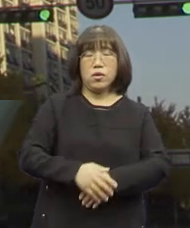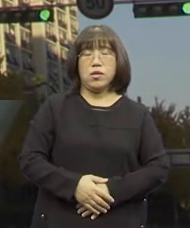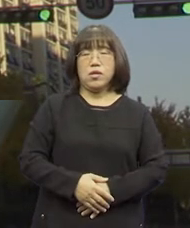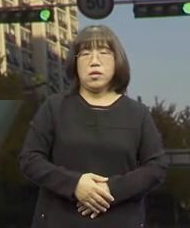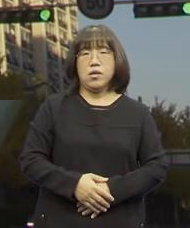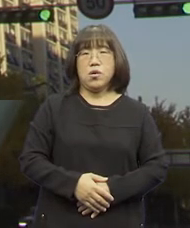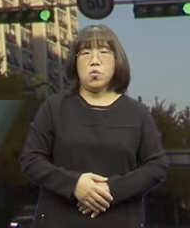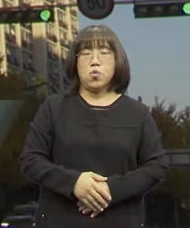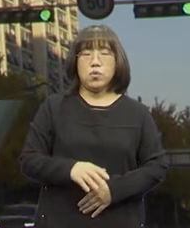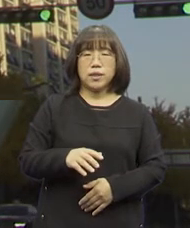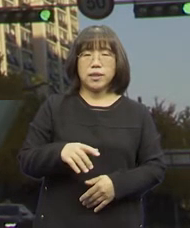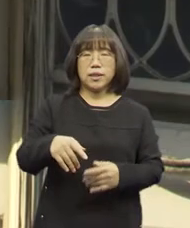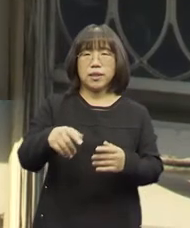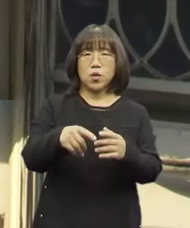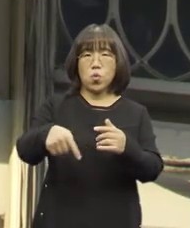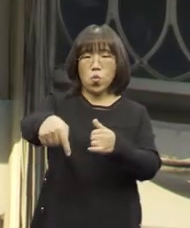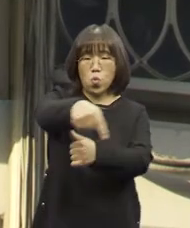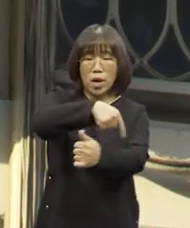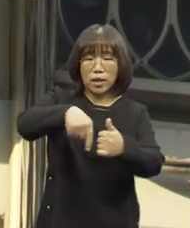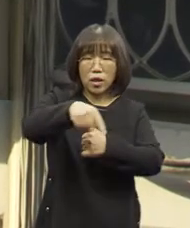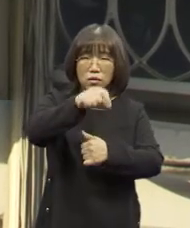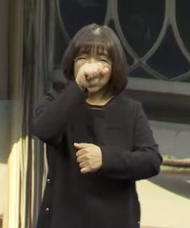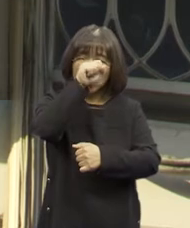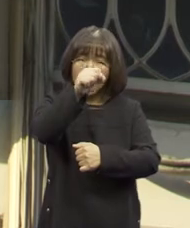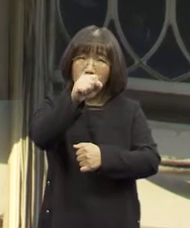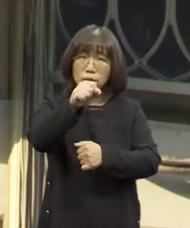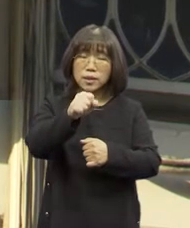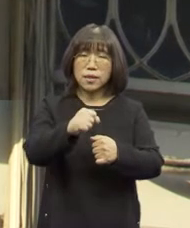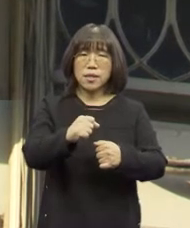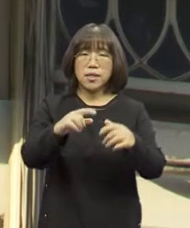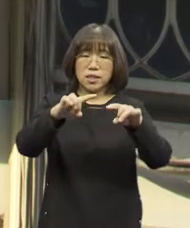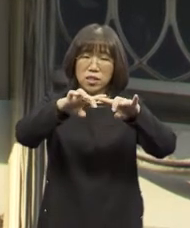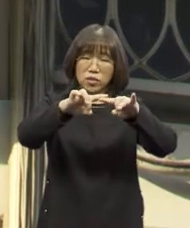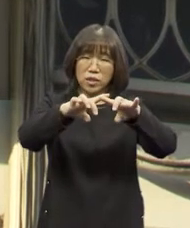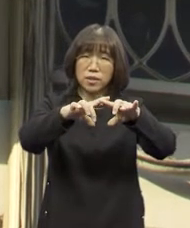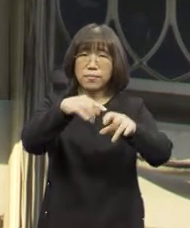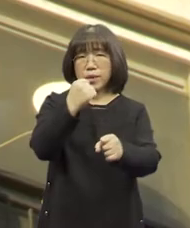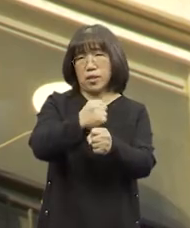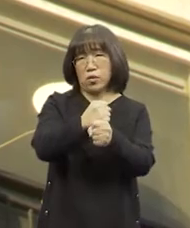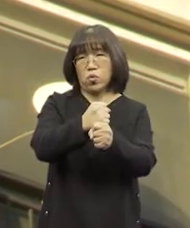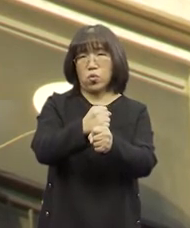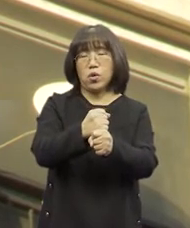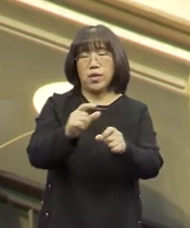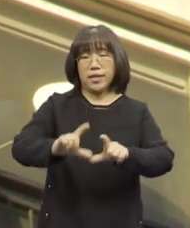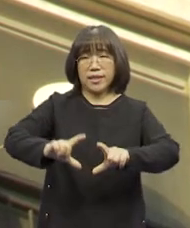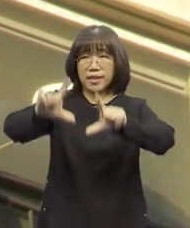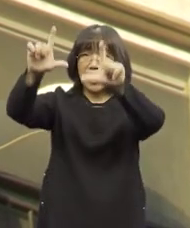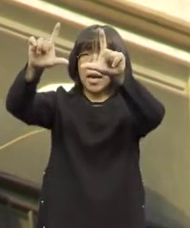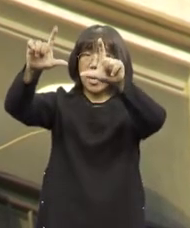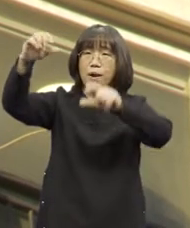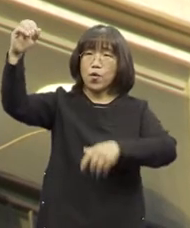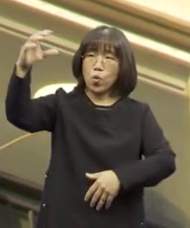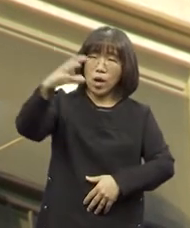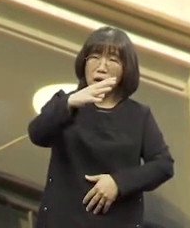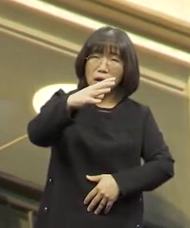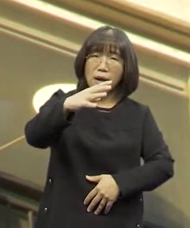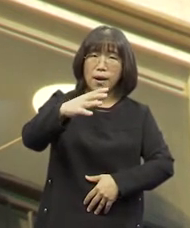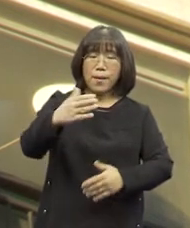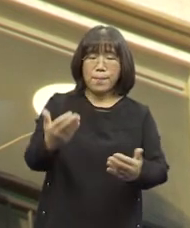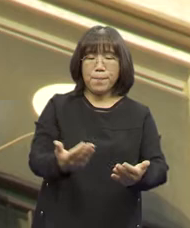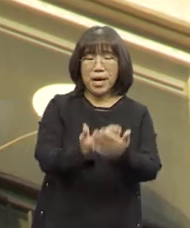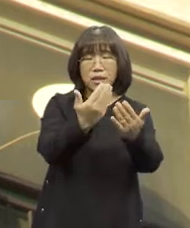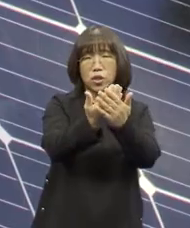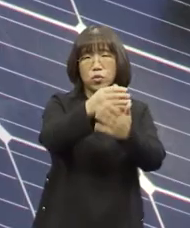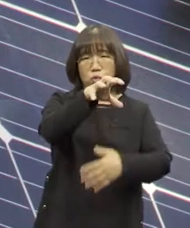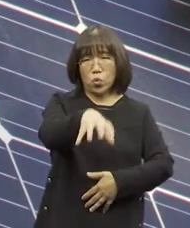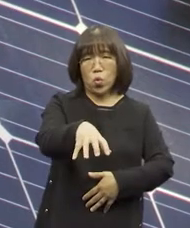2017년부터 친환경 에너지를 생산하고 온실가스 배출을 줄일 수 있는 태양광 미니 발전소 보급 사업을 추진해